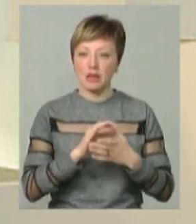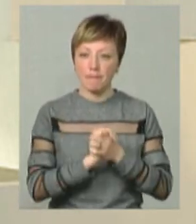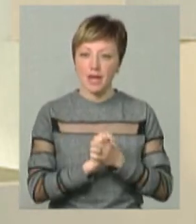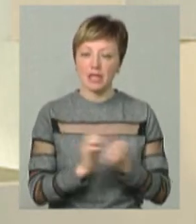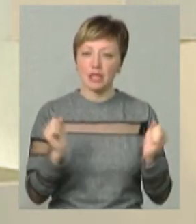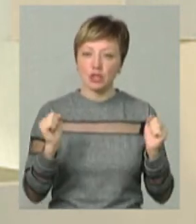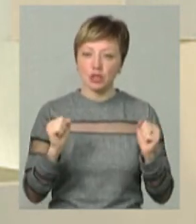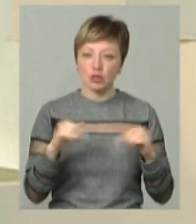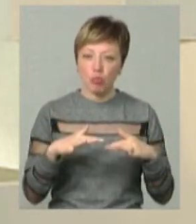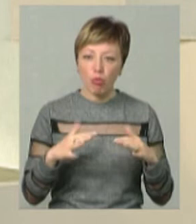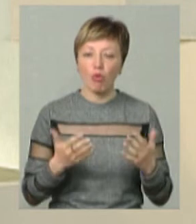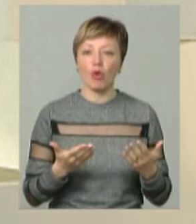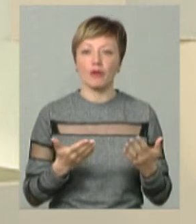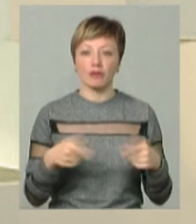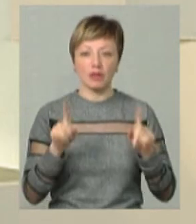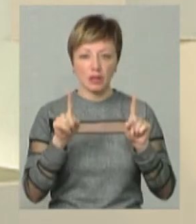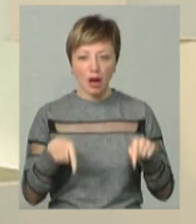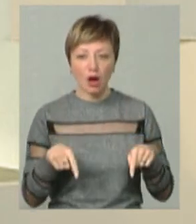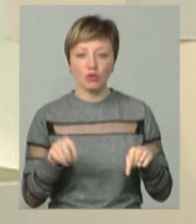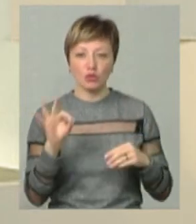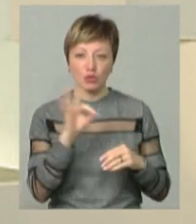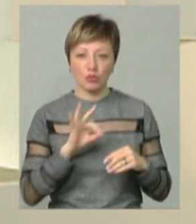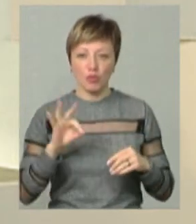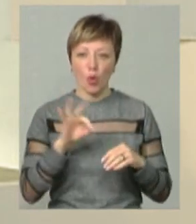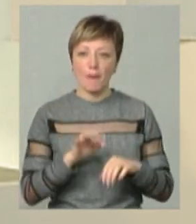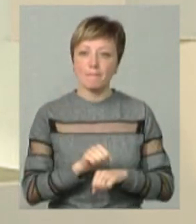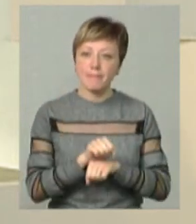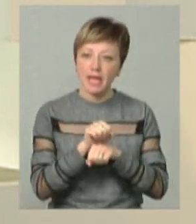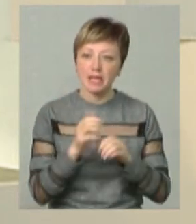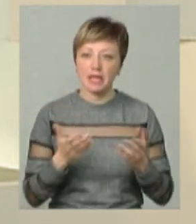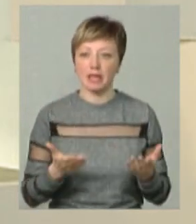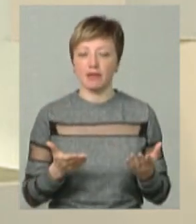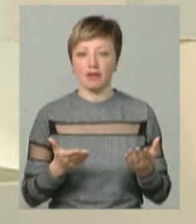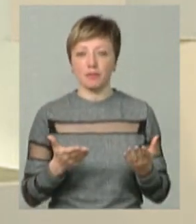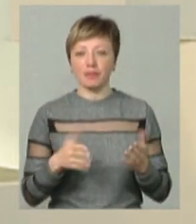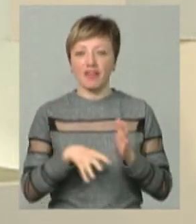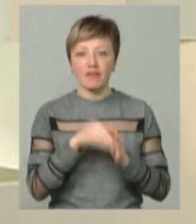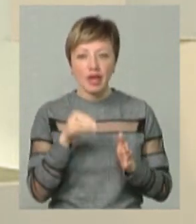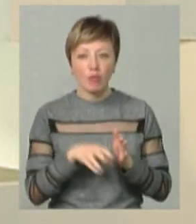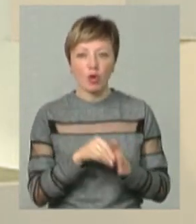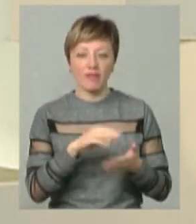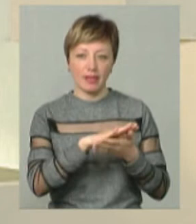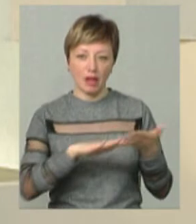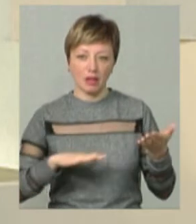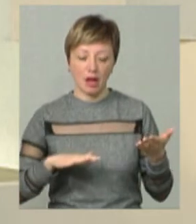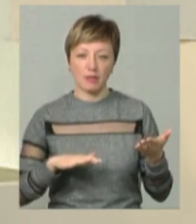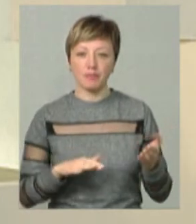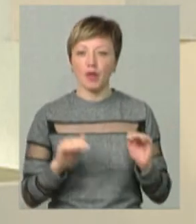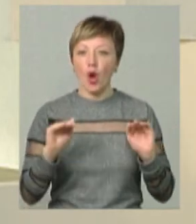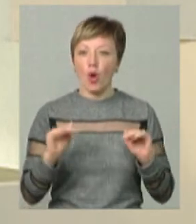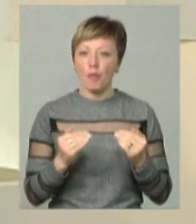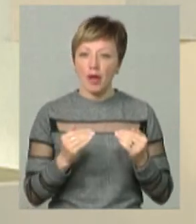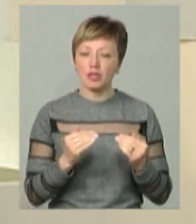зборів, також щодо мітингів, виборів і так далі.